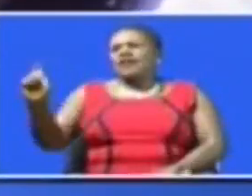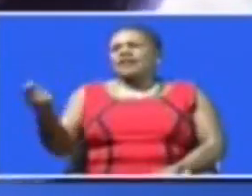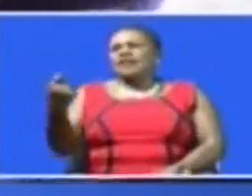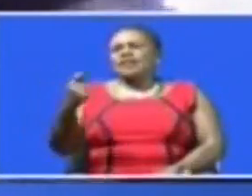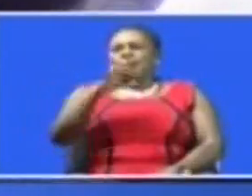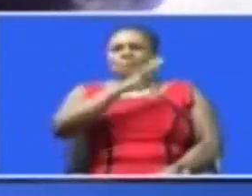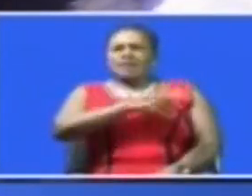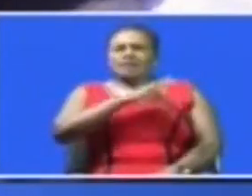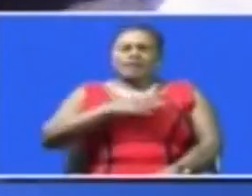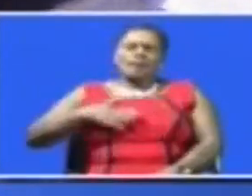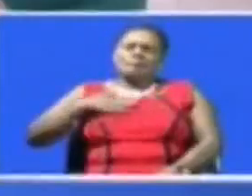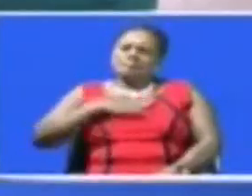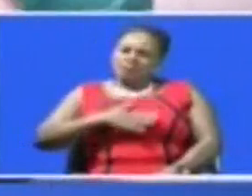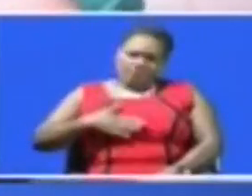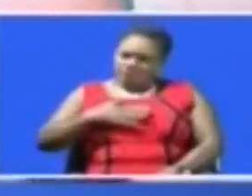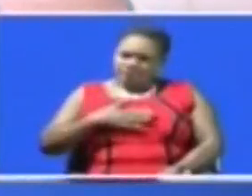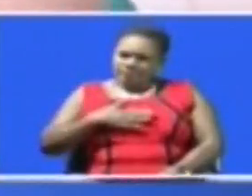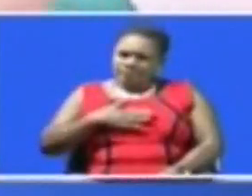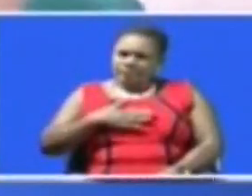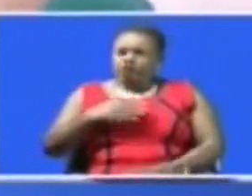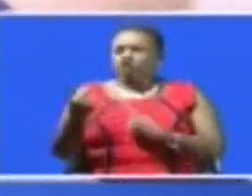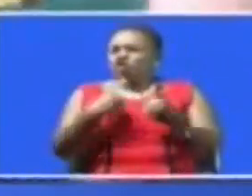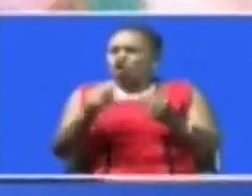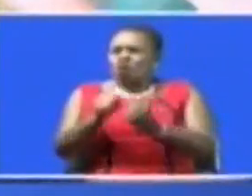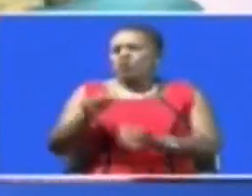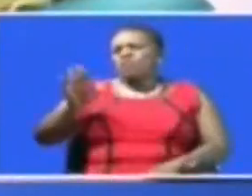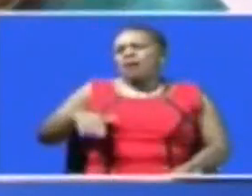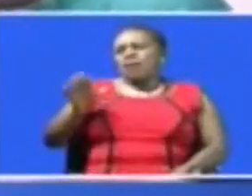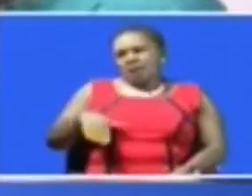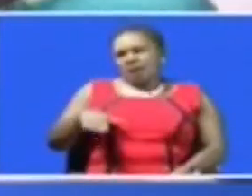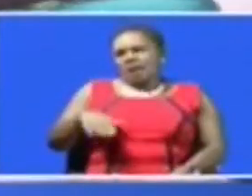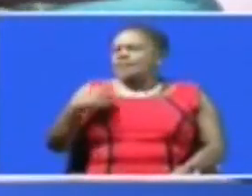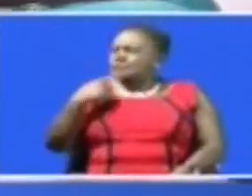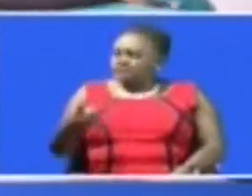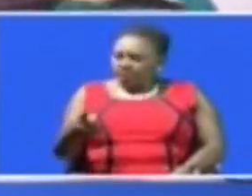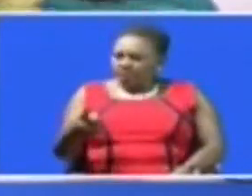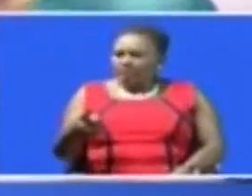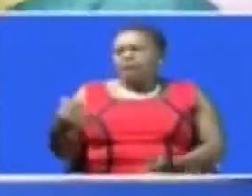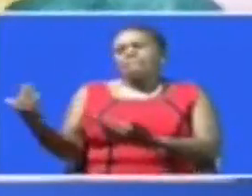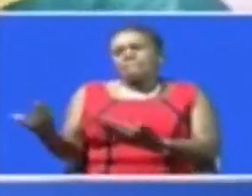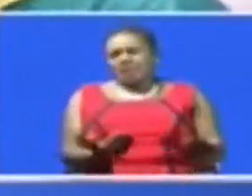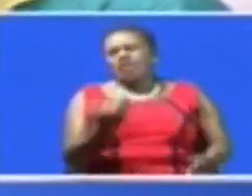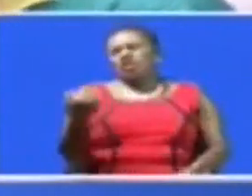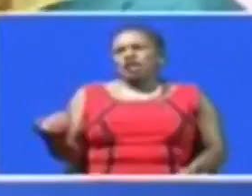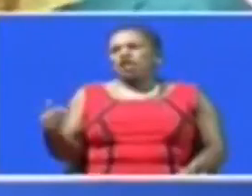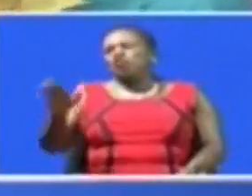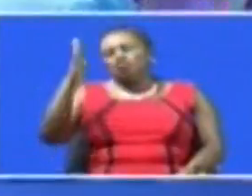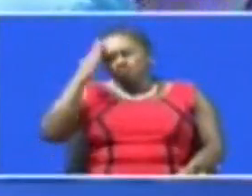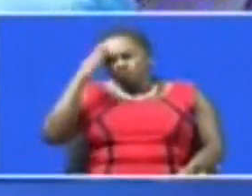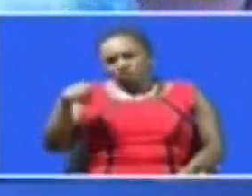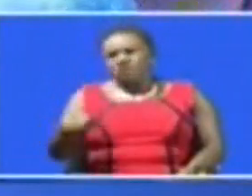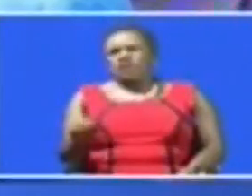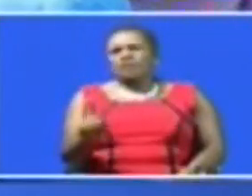ambao wamefaidika, tafadhali tafuteni njia ya kuzungumza na wamama wenzenu, kuambia tafadhali mtoe mtoto kwa sababu mnajuana kwa